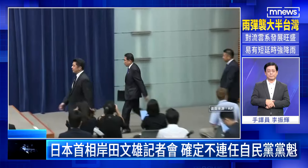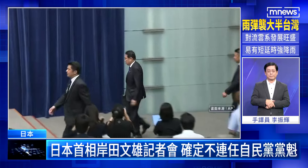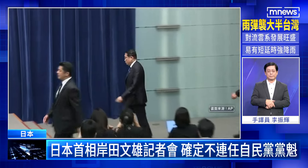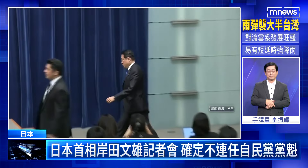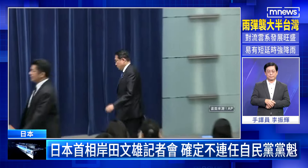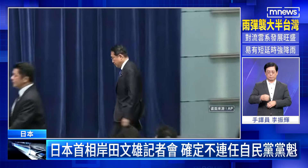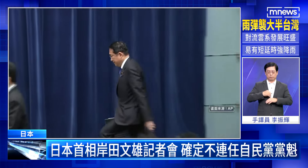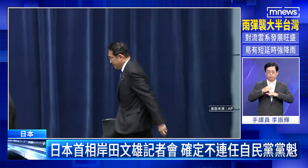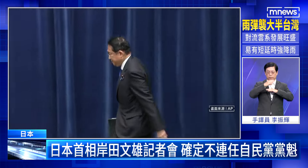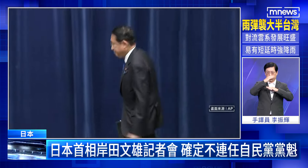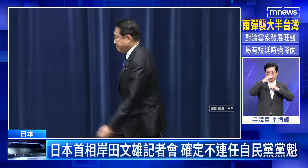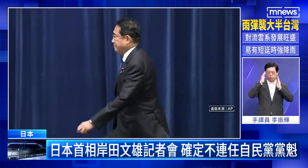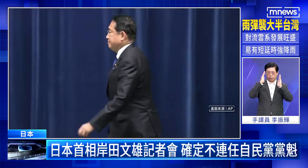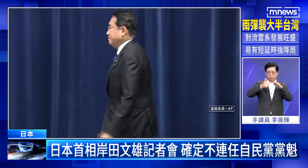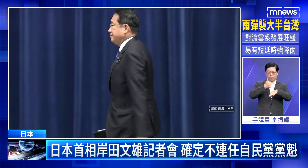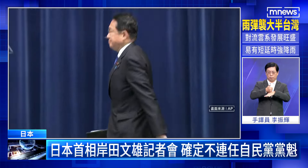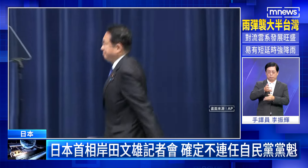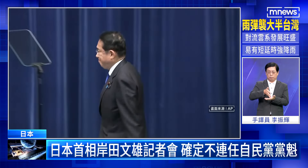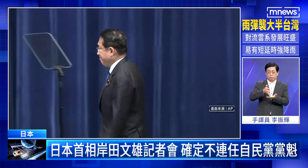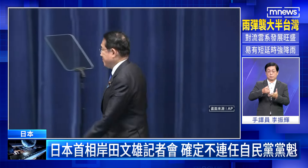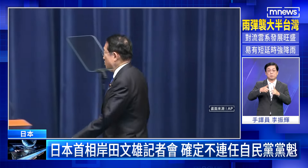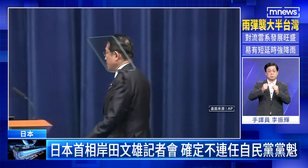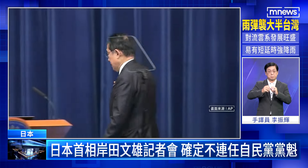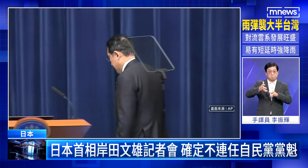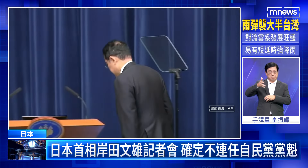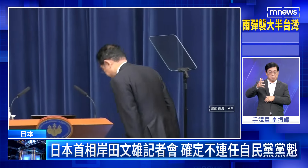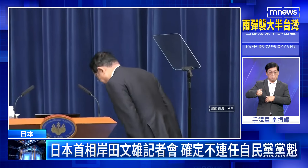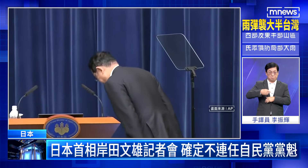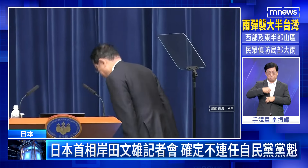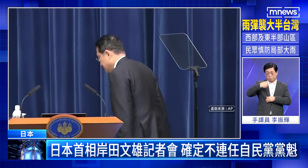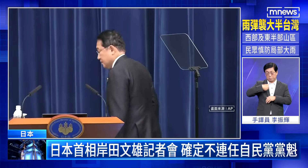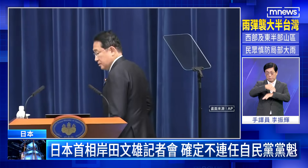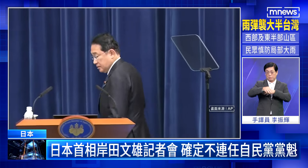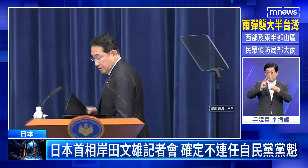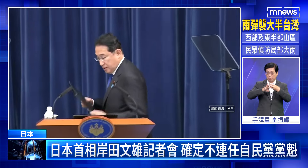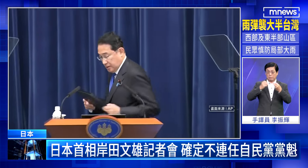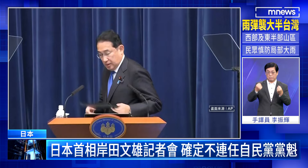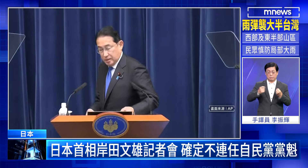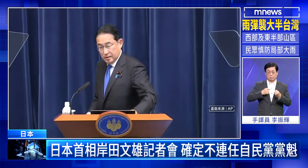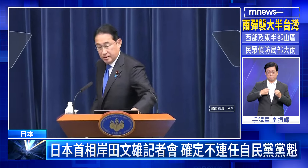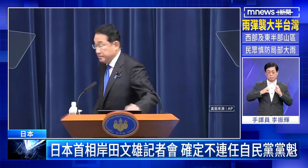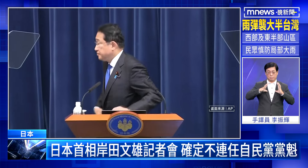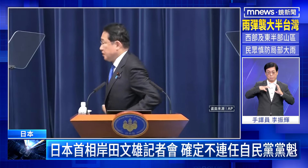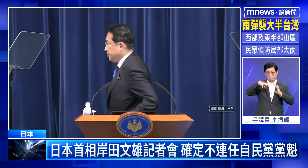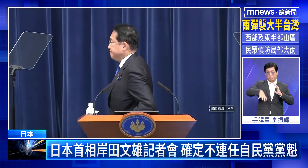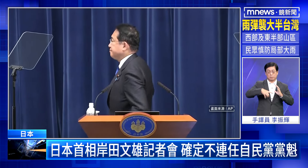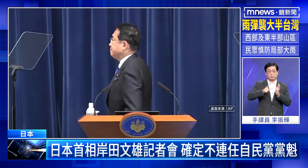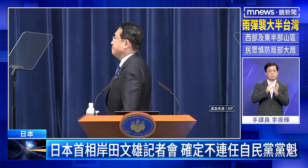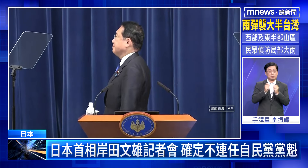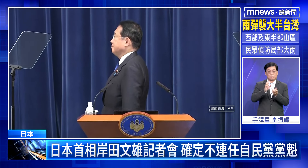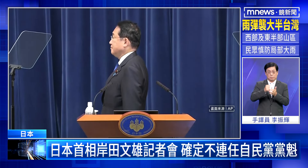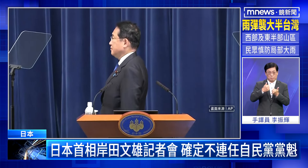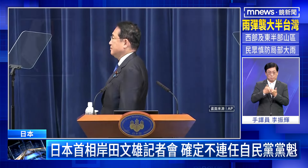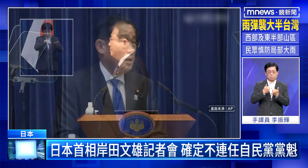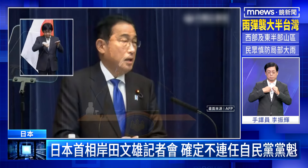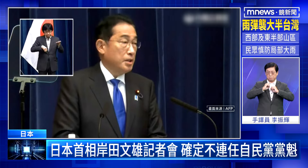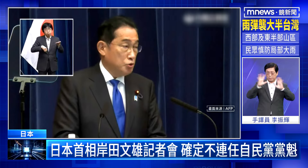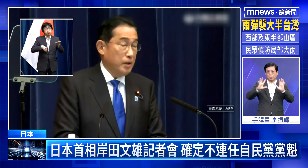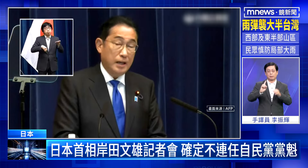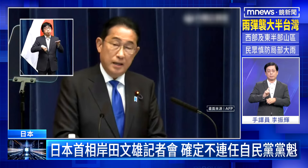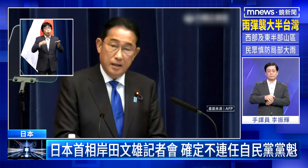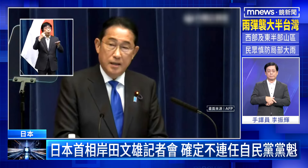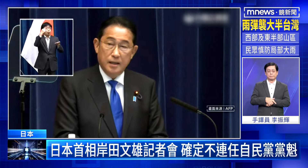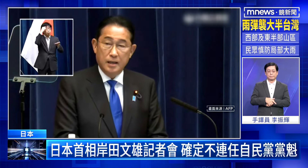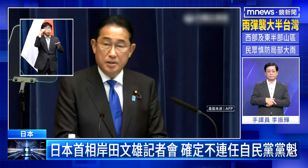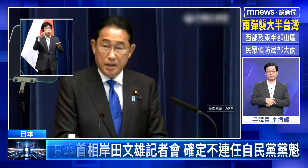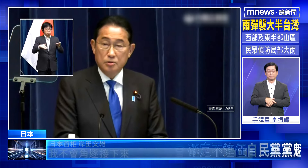神色凝重站上讲台，日本首相岸田文雄14号上午在首相官邸召开临时记者会，正式宣布最后决定。 私